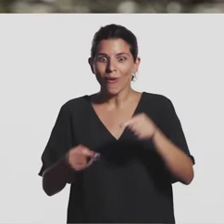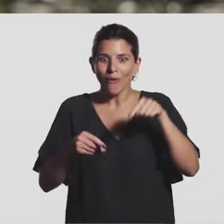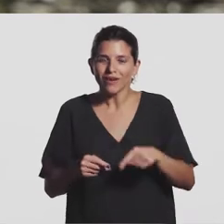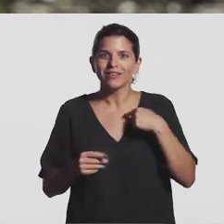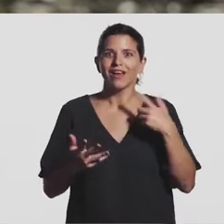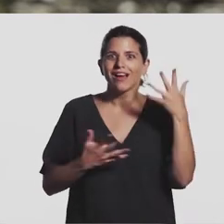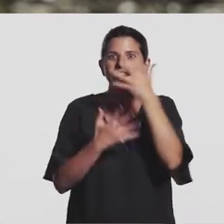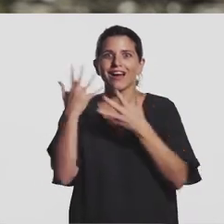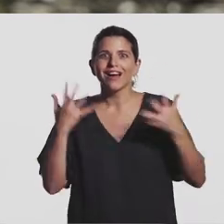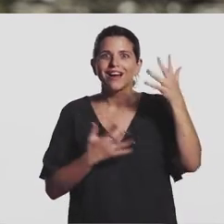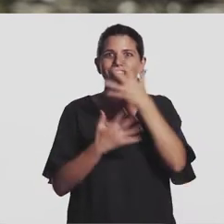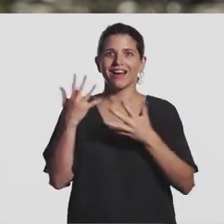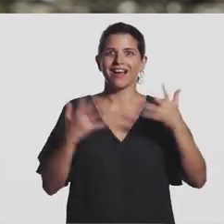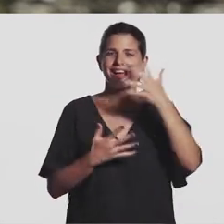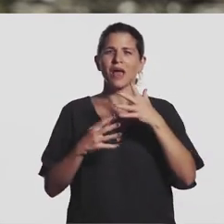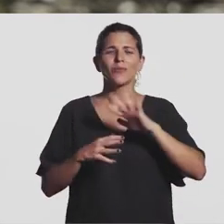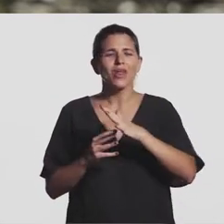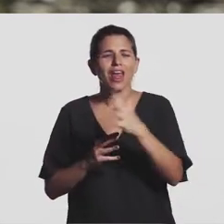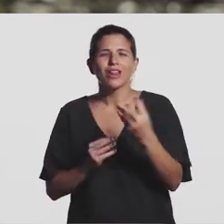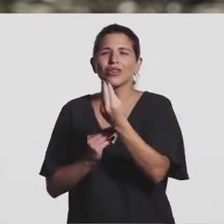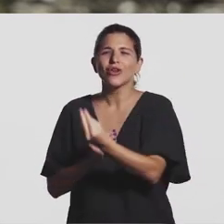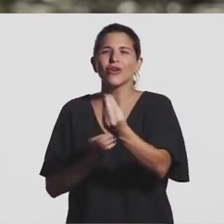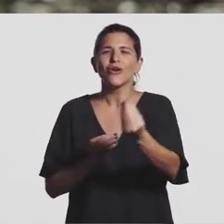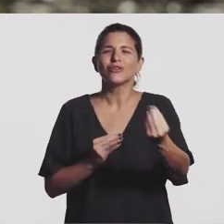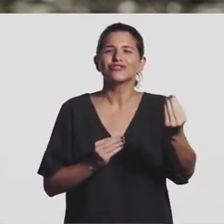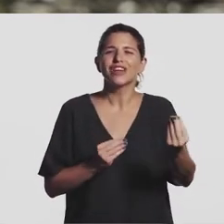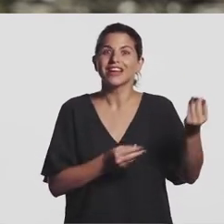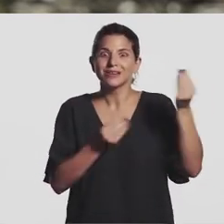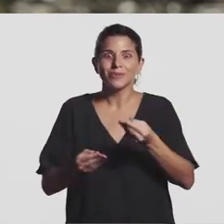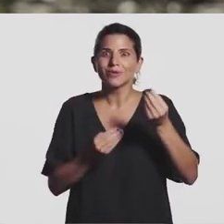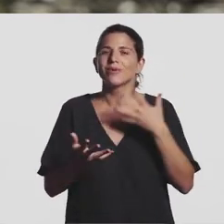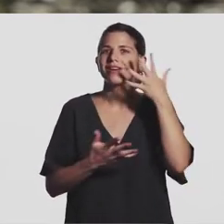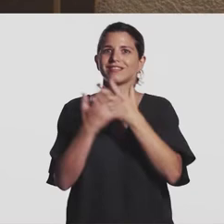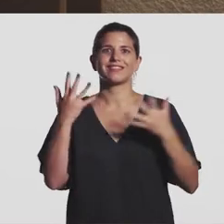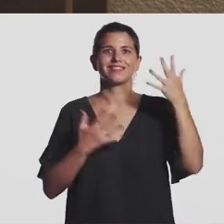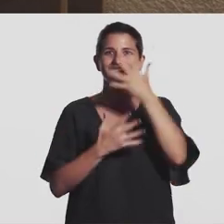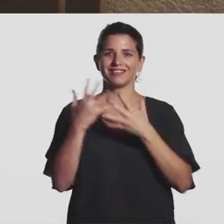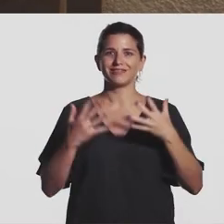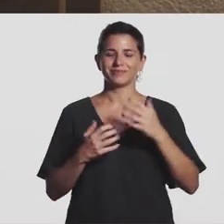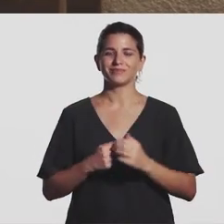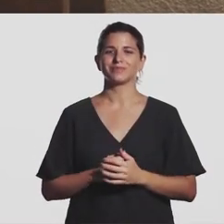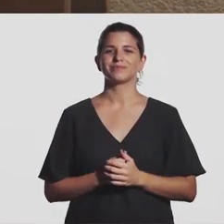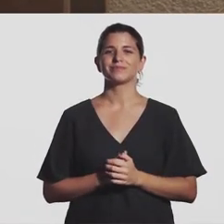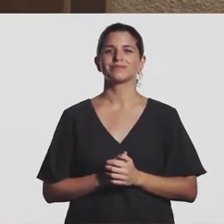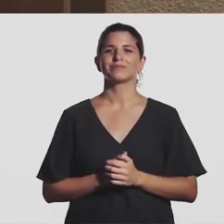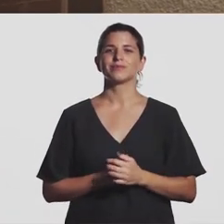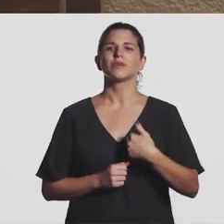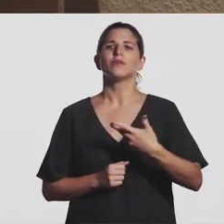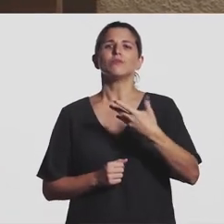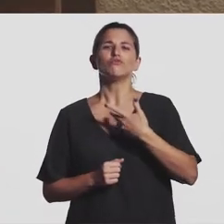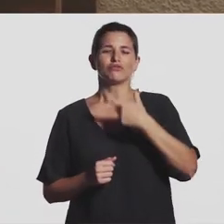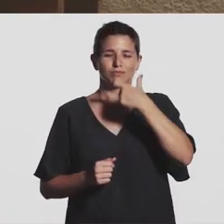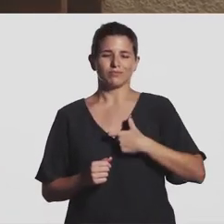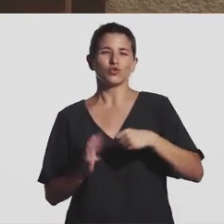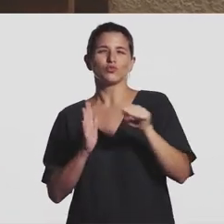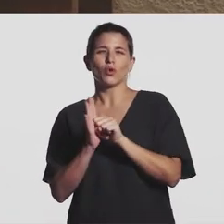il dollaro che ci portava gli emigranti quando venivano a trovarci e più là un sacco di altre cose. Ci sono